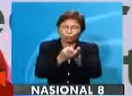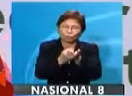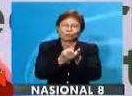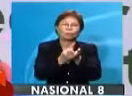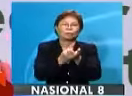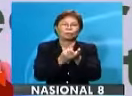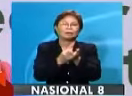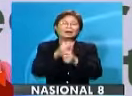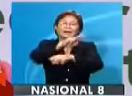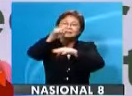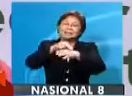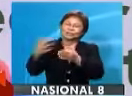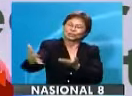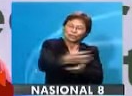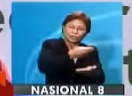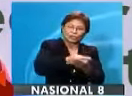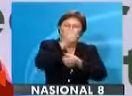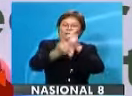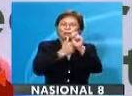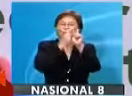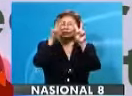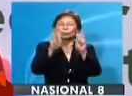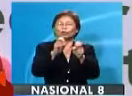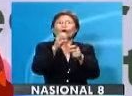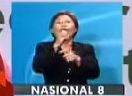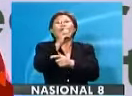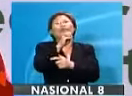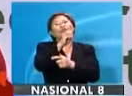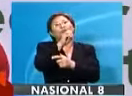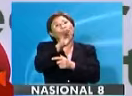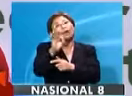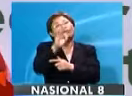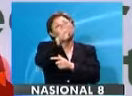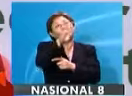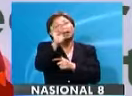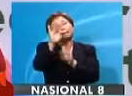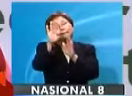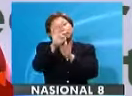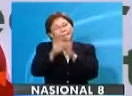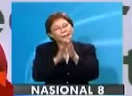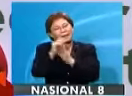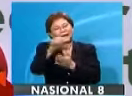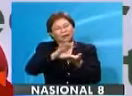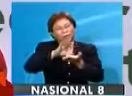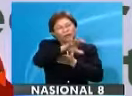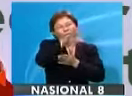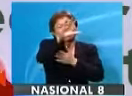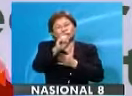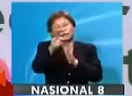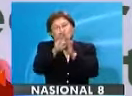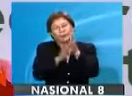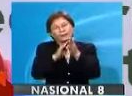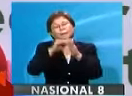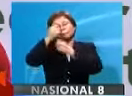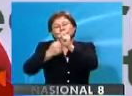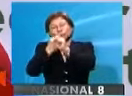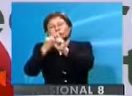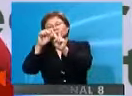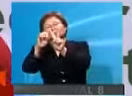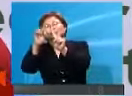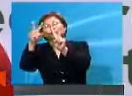income in 2020 of 48 billion in terms of like investment of 50 billion by 2020